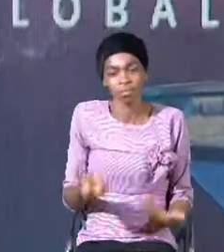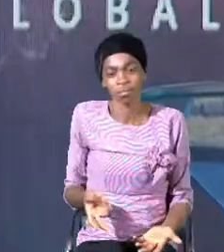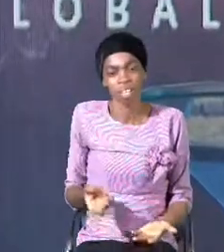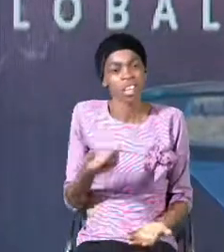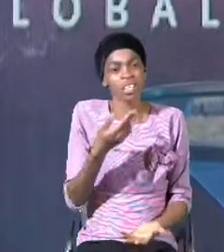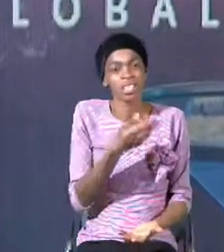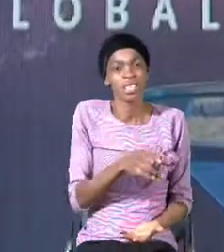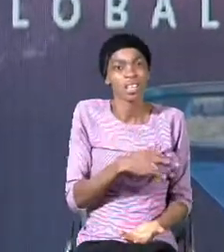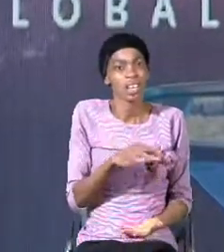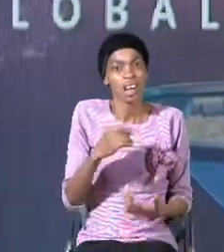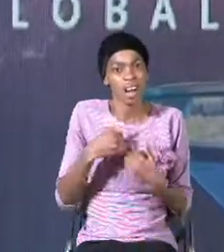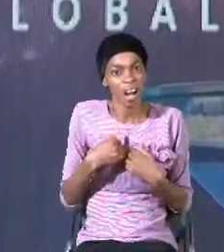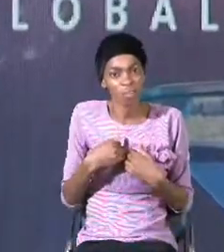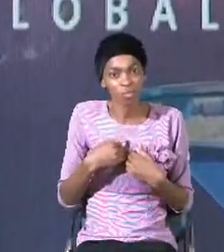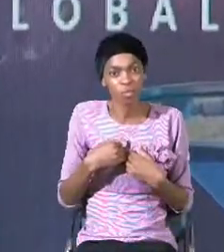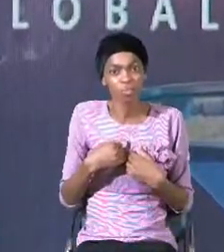morts.